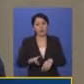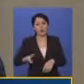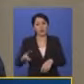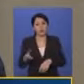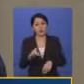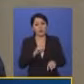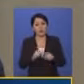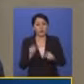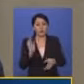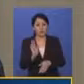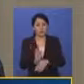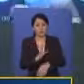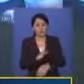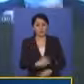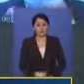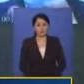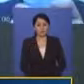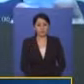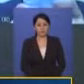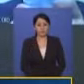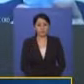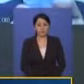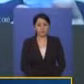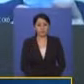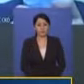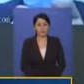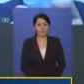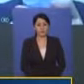жан-жақты зерделеуді тапсырды. Жанбота Естайқызы, Юрий Ысқақов, жаңалықтар қызметі.